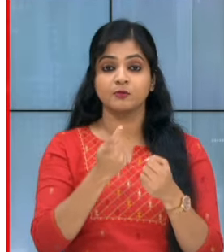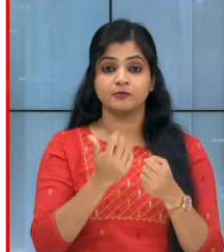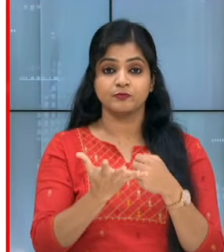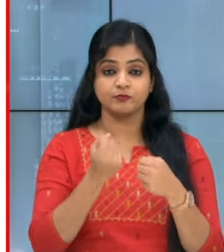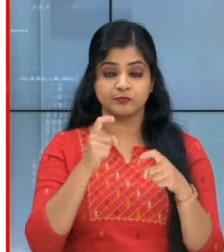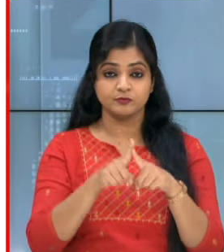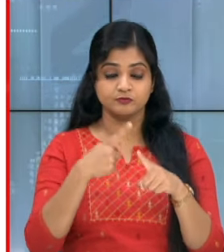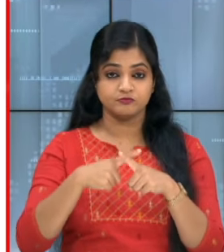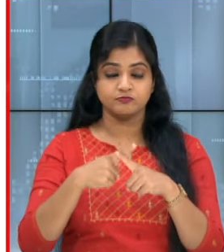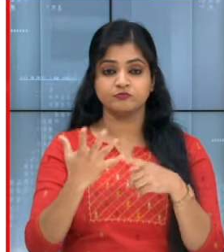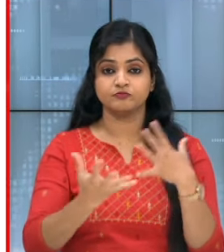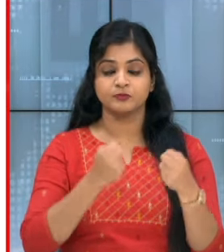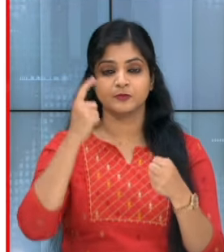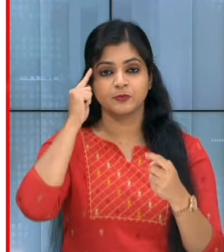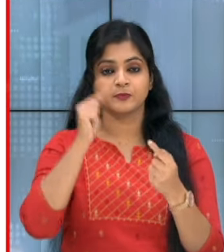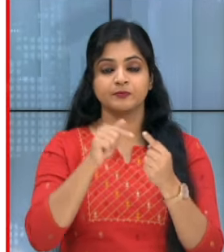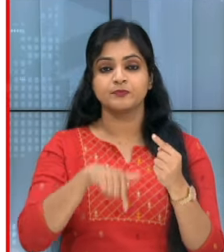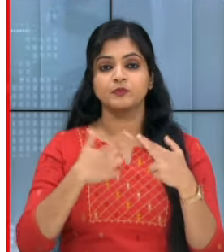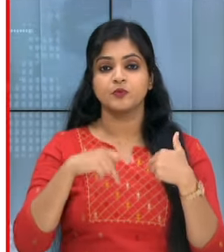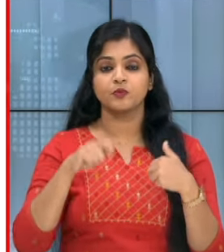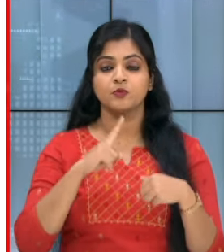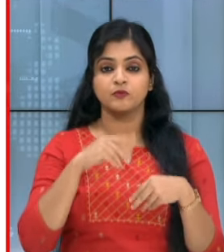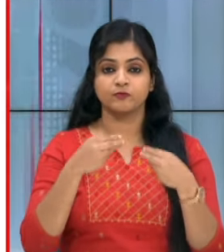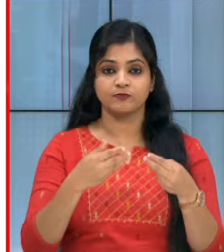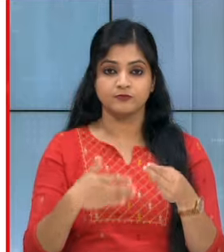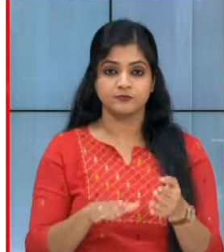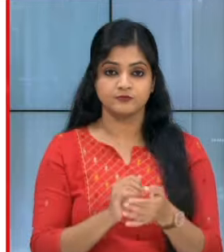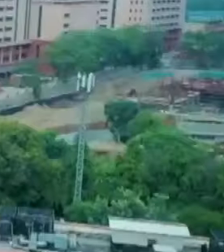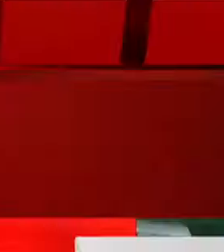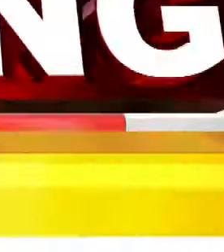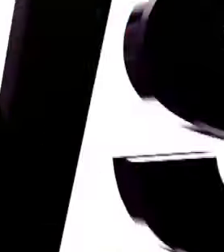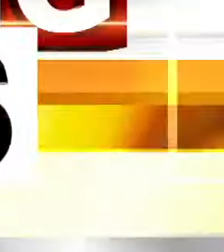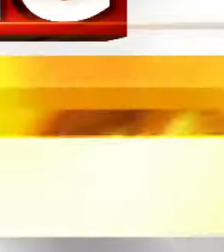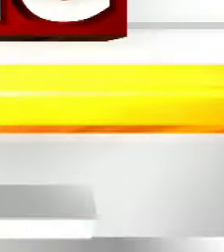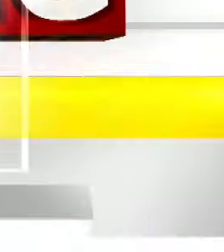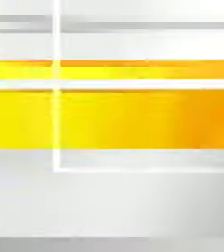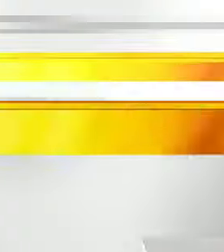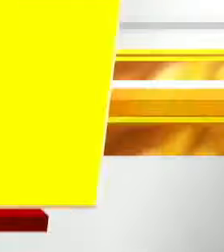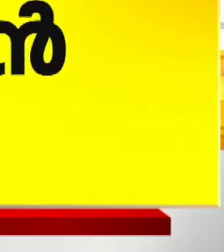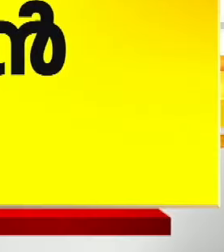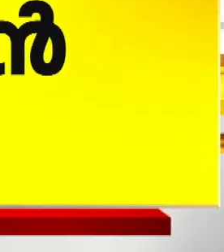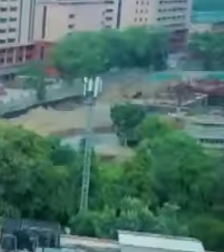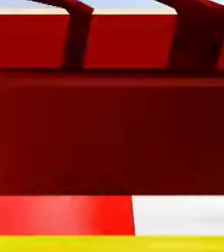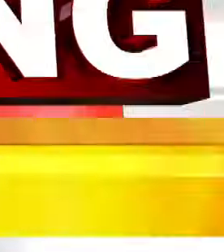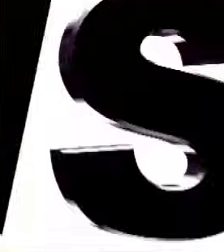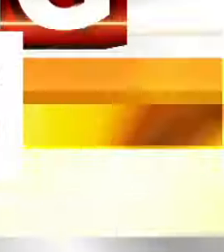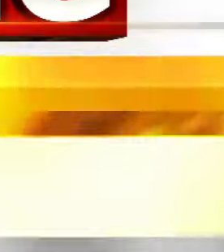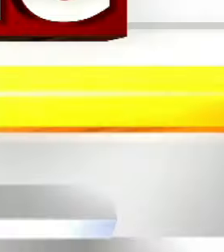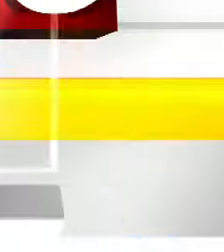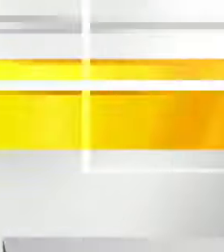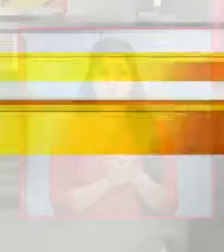വസ്തുവകകൾ കണ്ടുകെട്ടാനും ഉള്ള തീരുമാനമാണ് കോടതി ഇന്ന് കൈക്കൊണ്ടിരിക്കുന്നത്. ഗൂഗിൾ. ശരി, രാധാകൃഷ്ണനാണ് വിശദാംശങ്ങൾ നൽകിയത് ഡൽഹിയിൽ